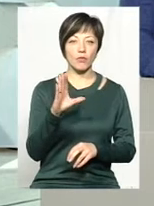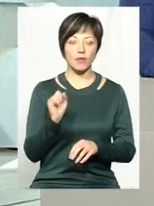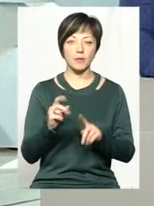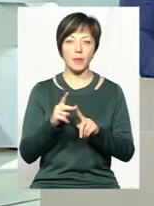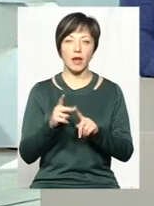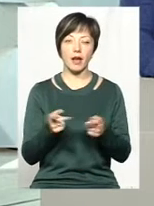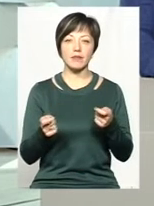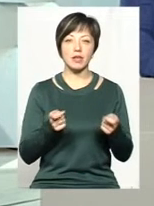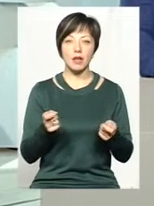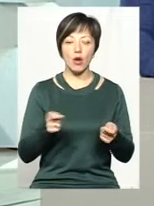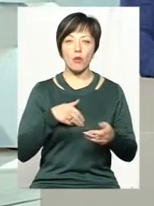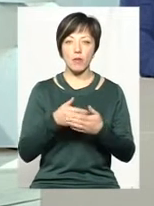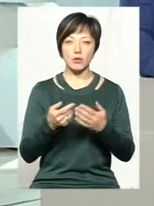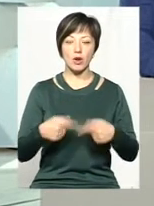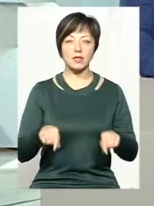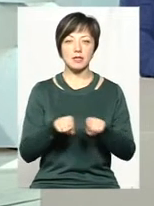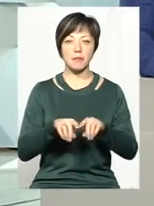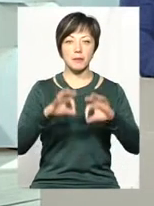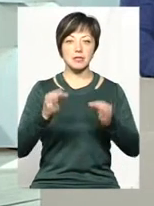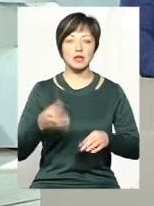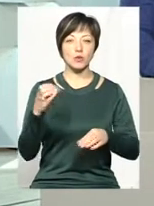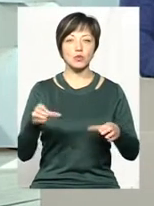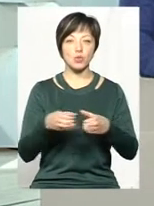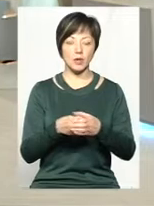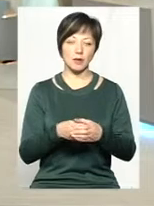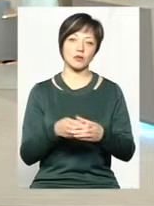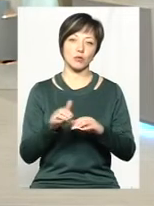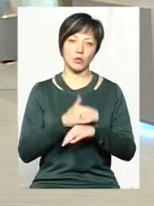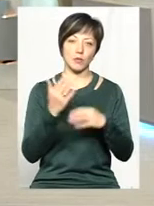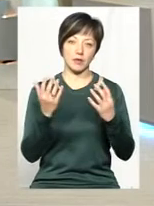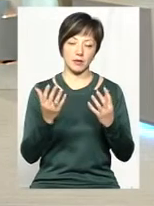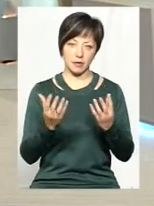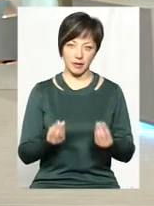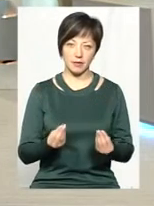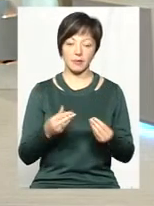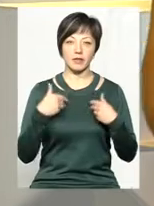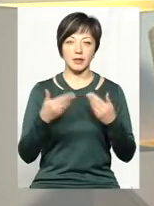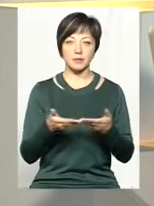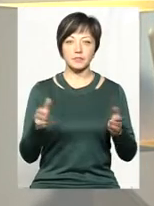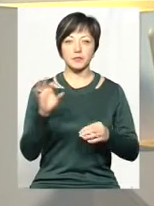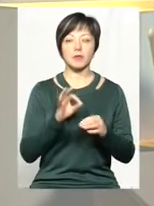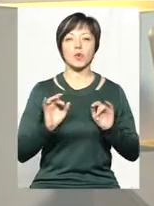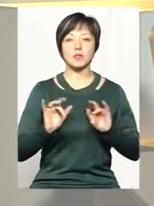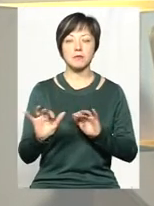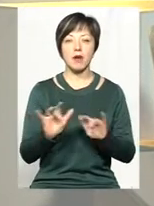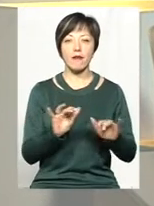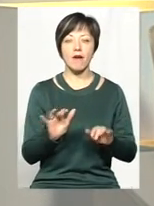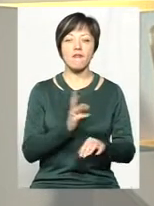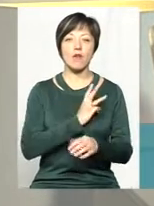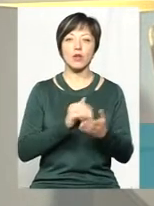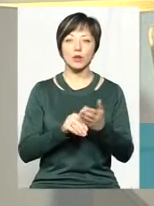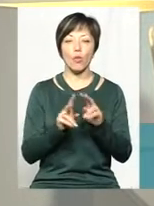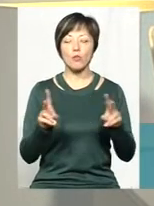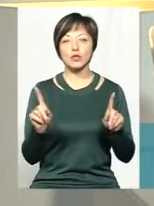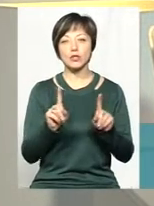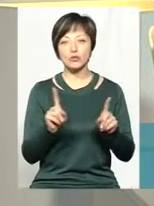організації «Мистецька сотня Гайдамаки» Олександра Попова. Здравствуйте. Добрий день. Вітаю. Про справи волонтерські, кому і на що вистачає